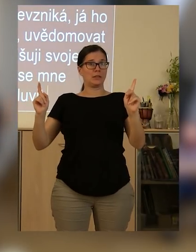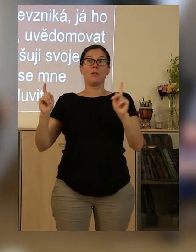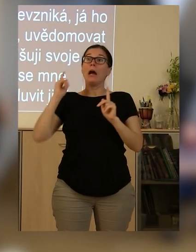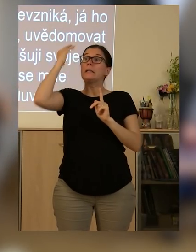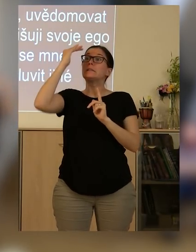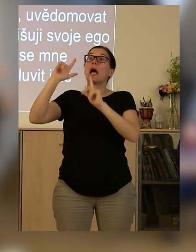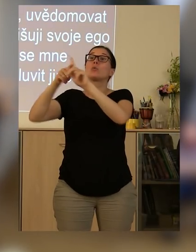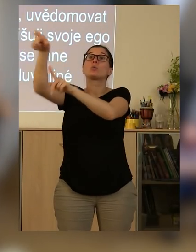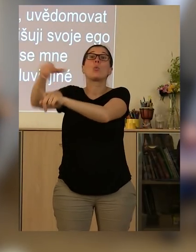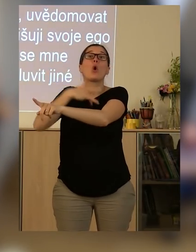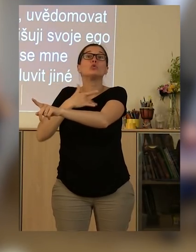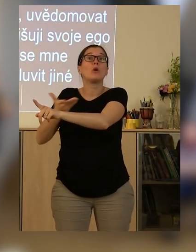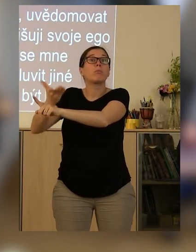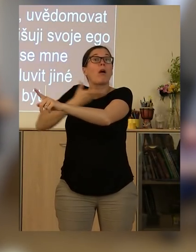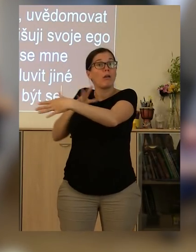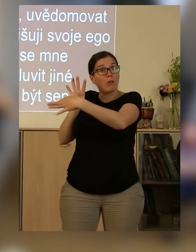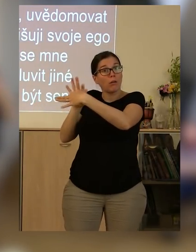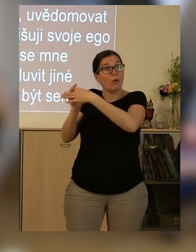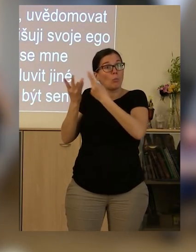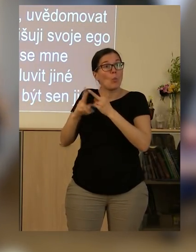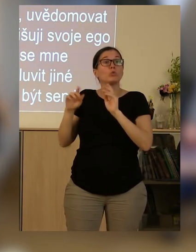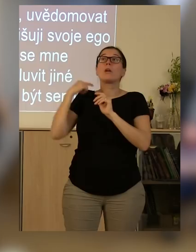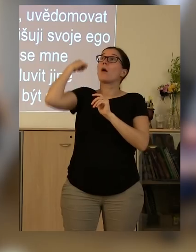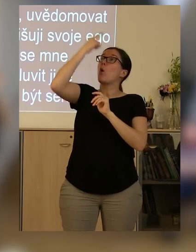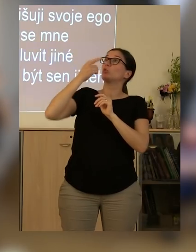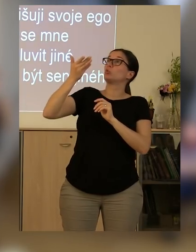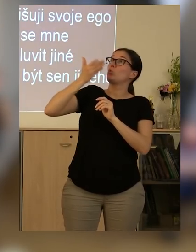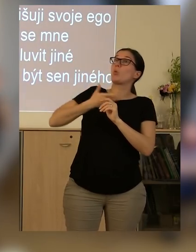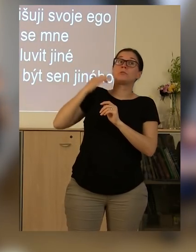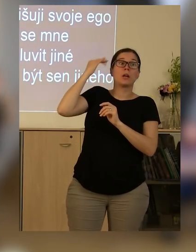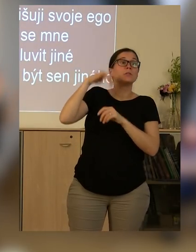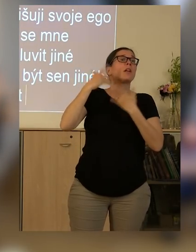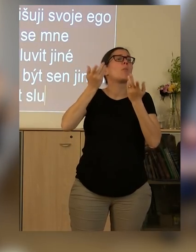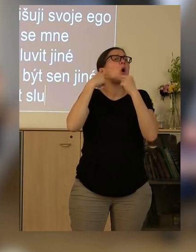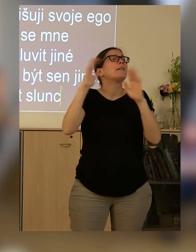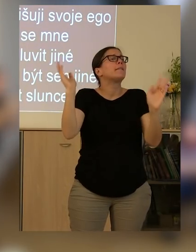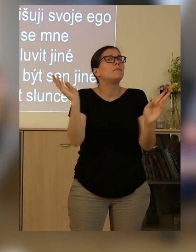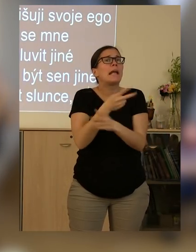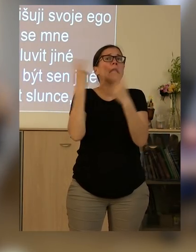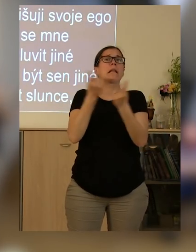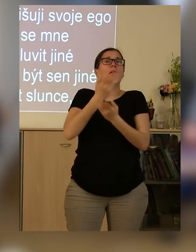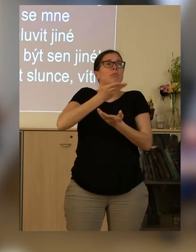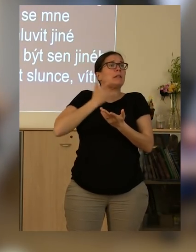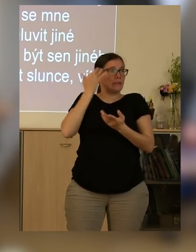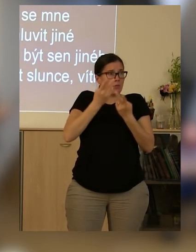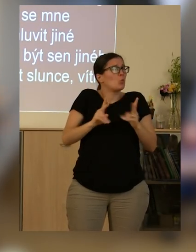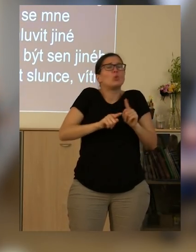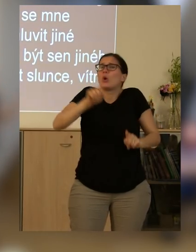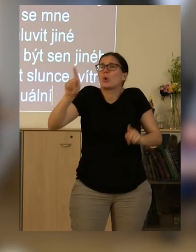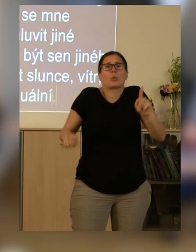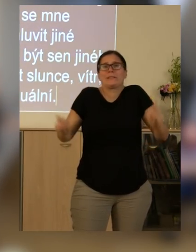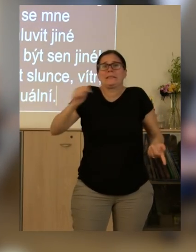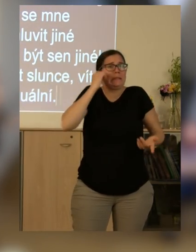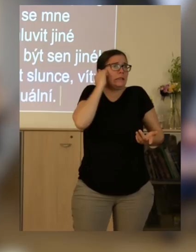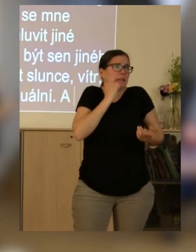člověka. Může to být slunce. Může to být vítr. Jo? To už je velmi individuální. A